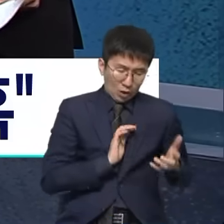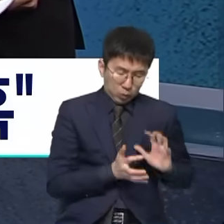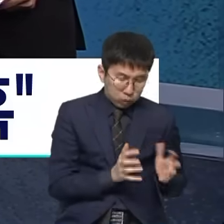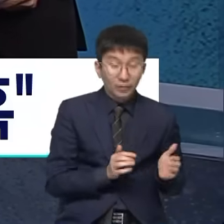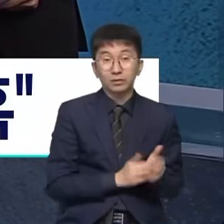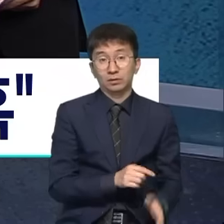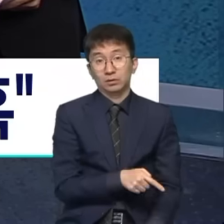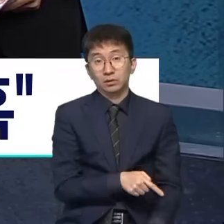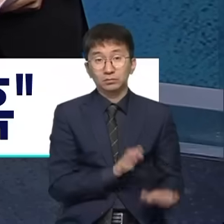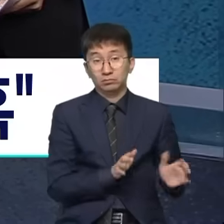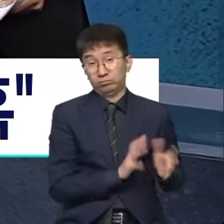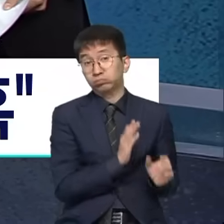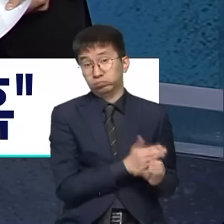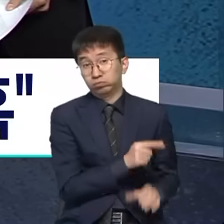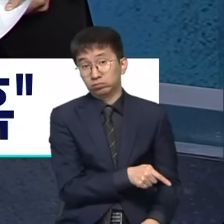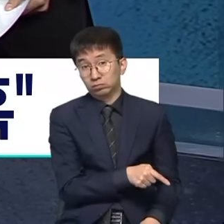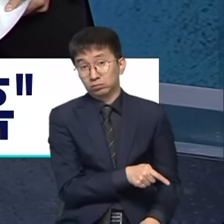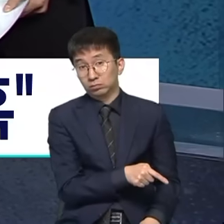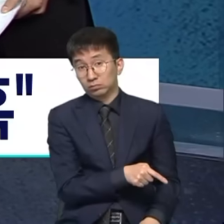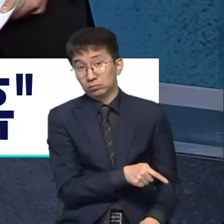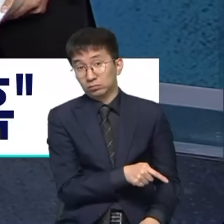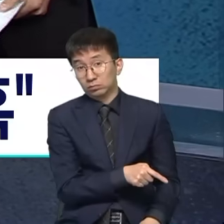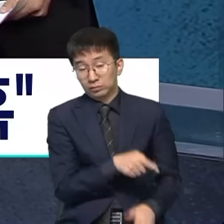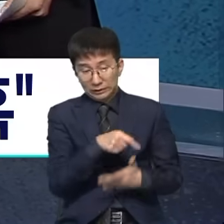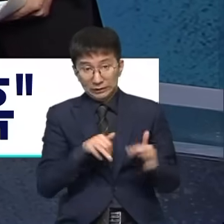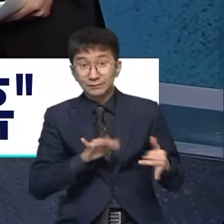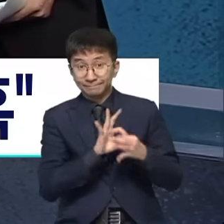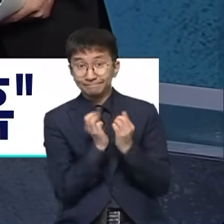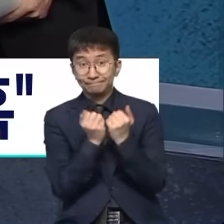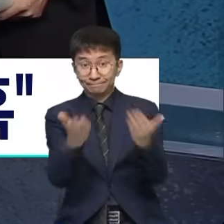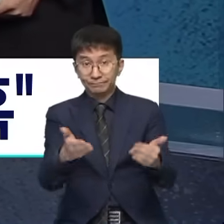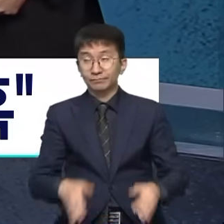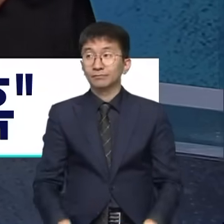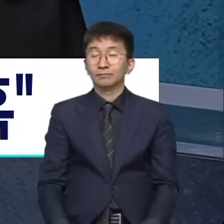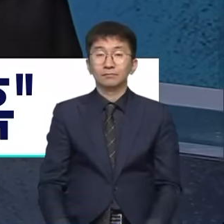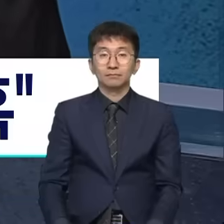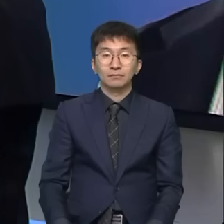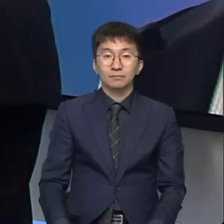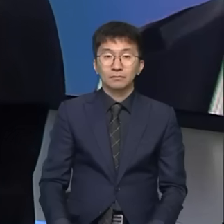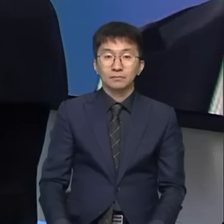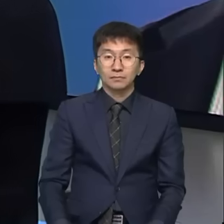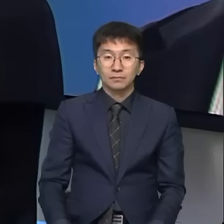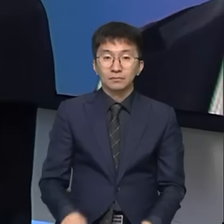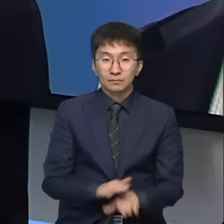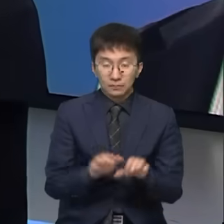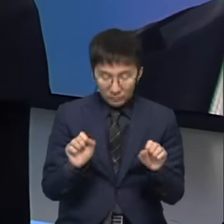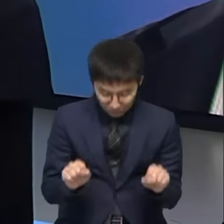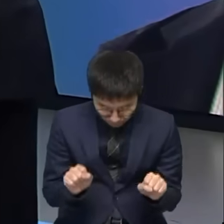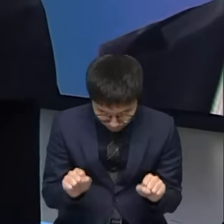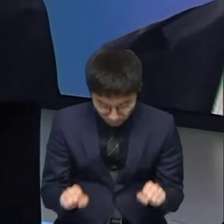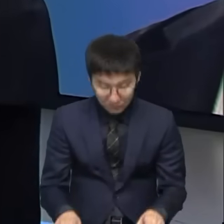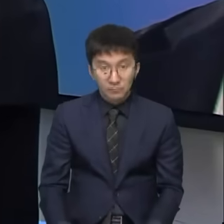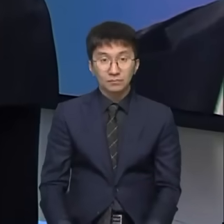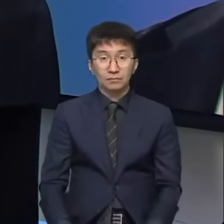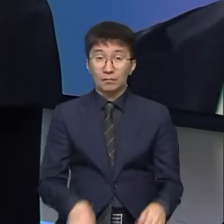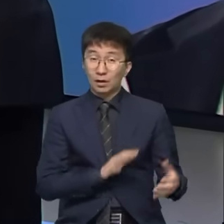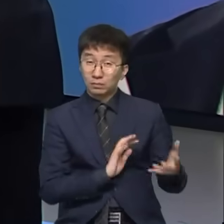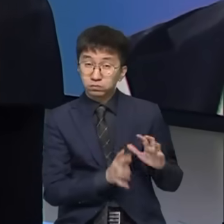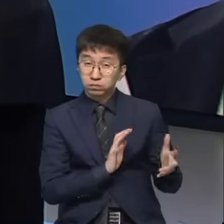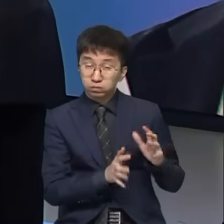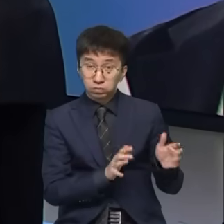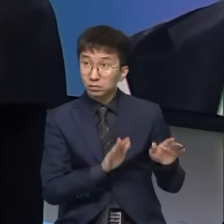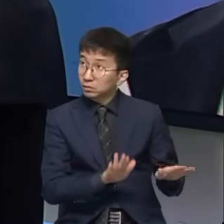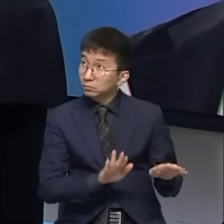대응 방안을 논의하고 있는데 현장에 나가 있는 저희 취재기자를 연결해 보겠습니다. 박재현 기자, 회의가 시작되고